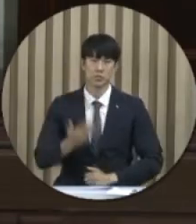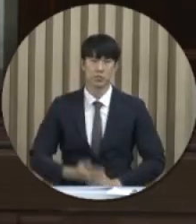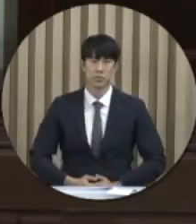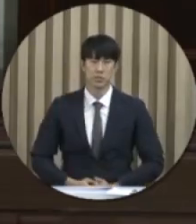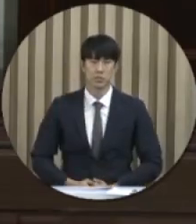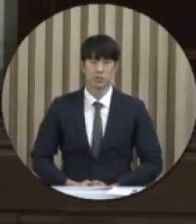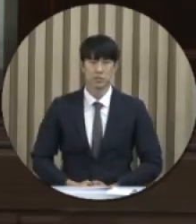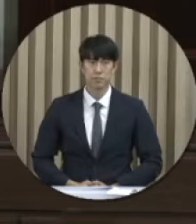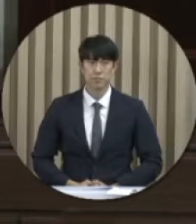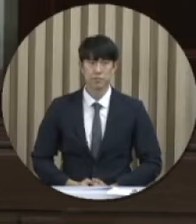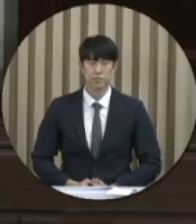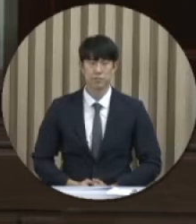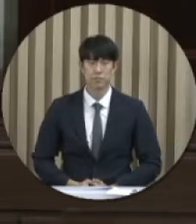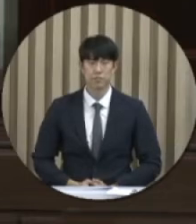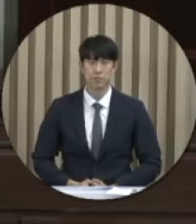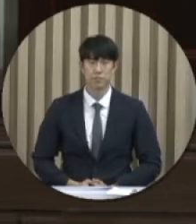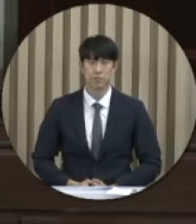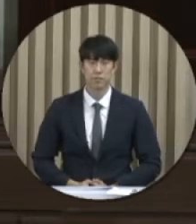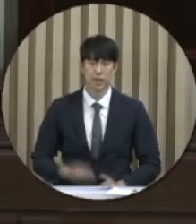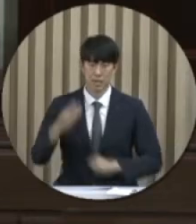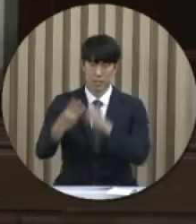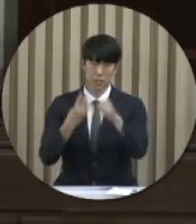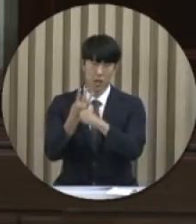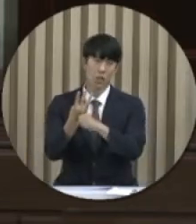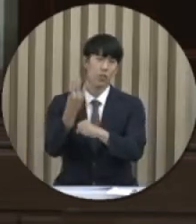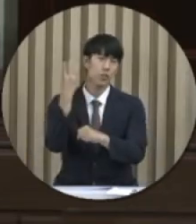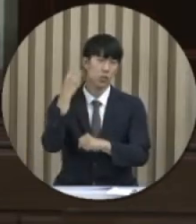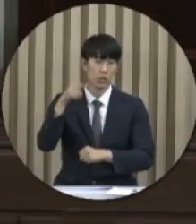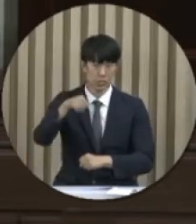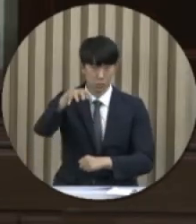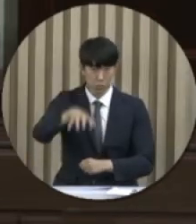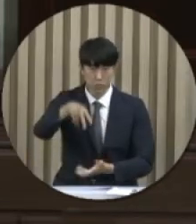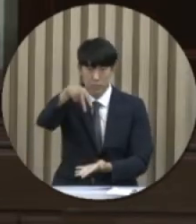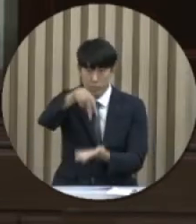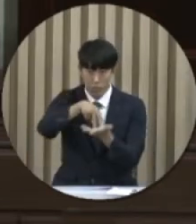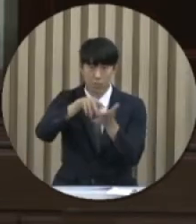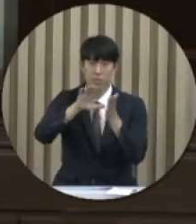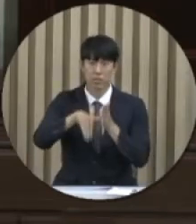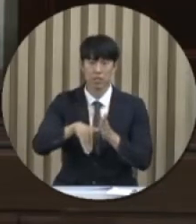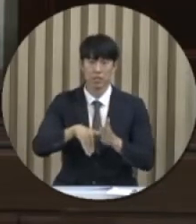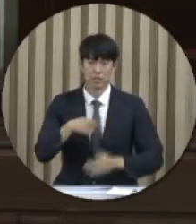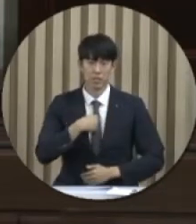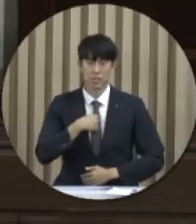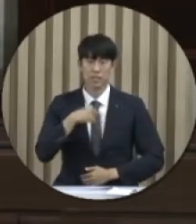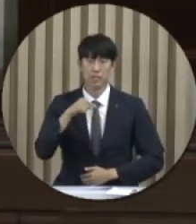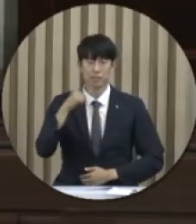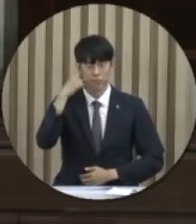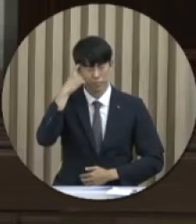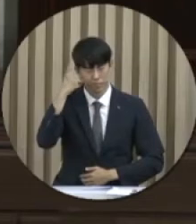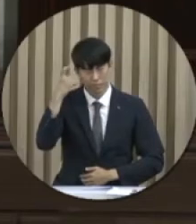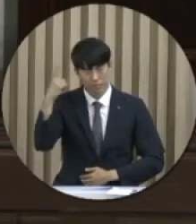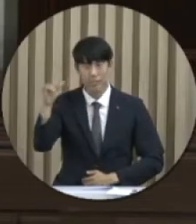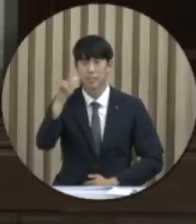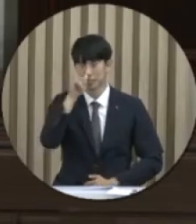지났습니다. 3년 전 이 자리에 섰을 때 저는 그때가 생각납니다.